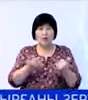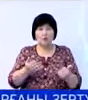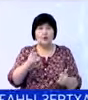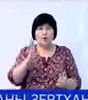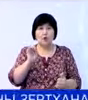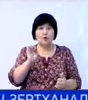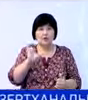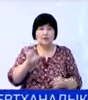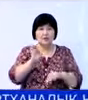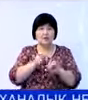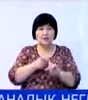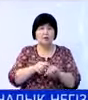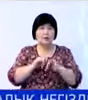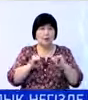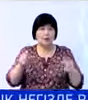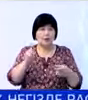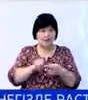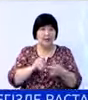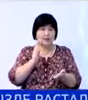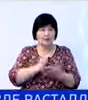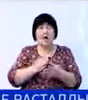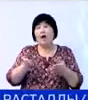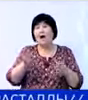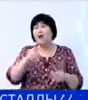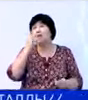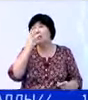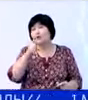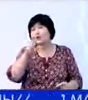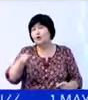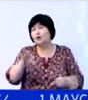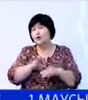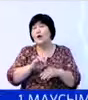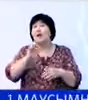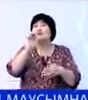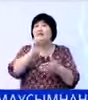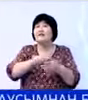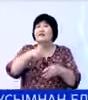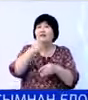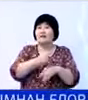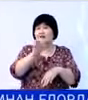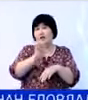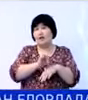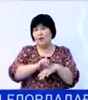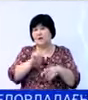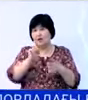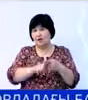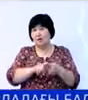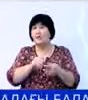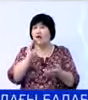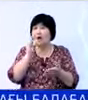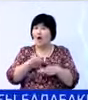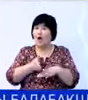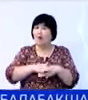коронавирус инфекциясының өршуіне байланысты болса, қалған үш науқастың жағдайы негізгі науқастарына байланысты ауыр деп бағаланып